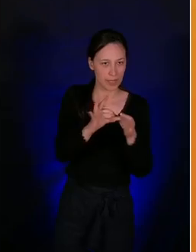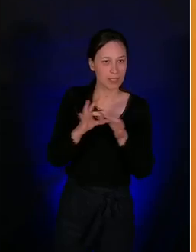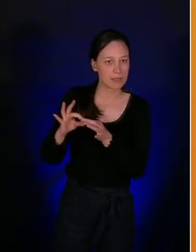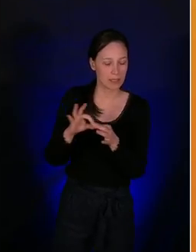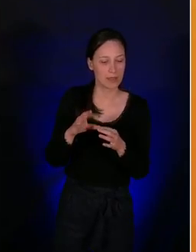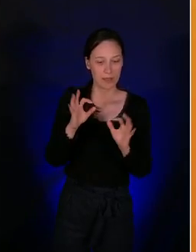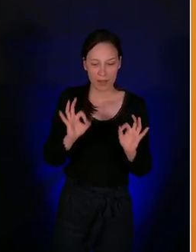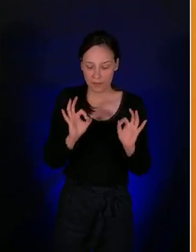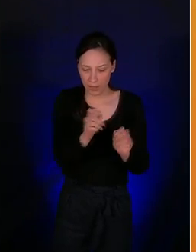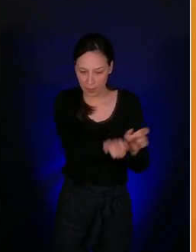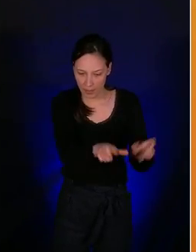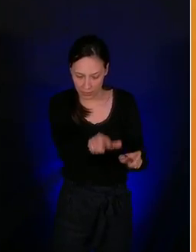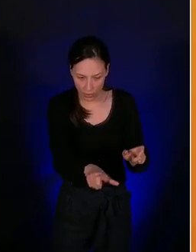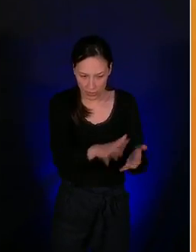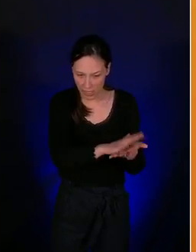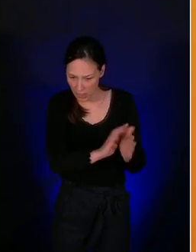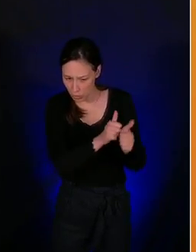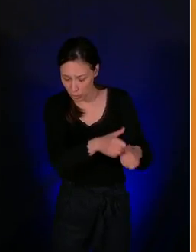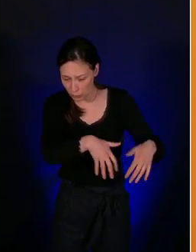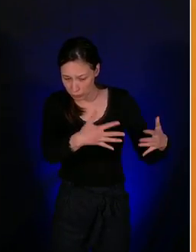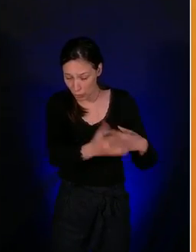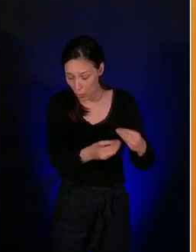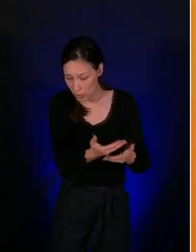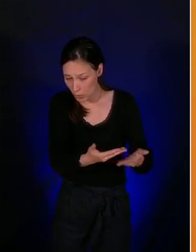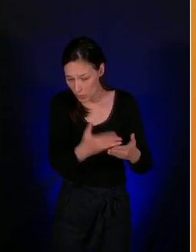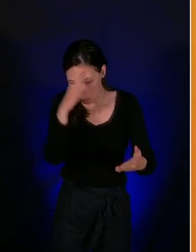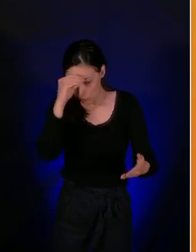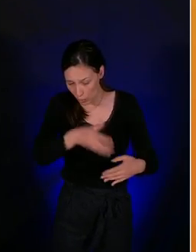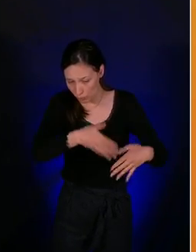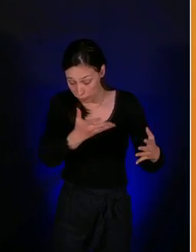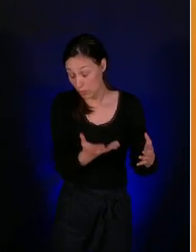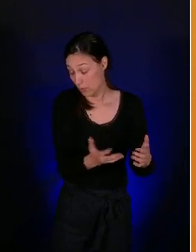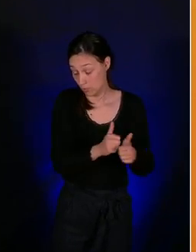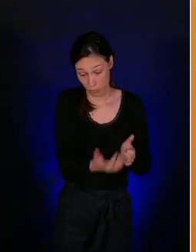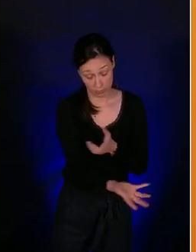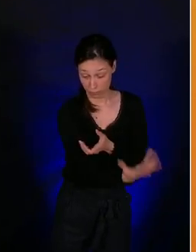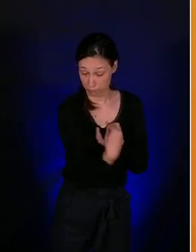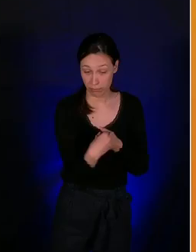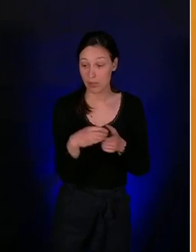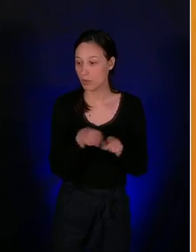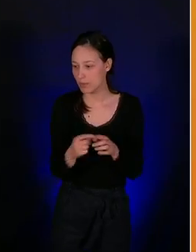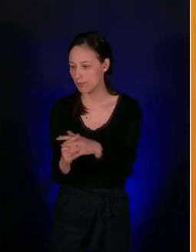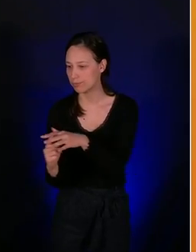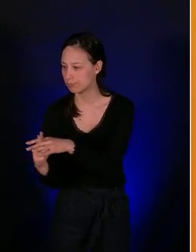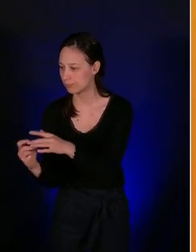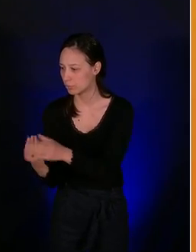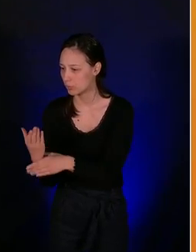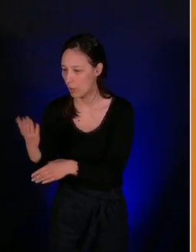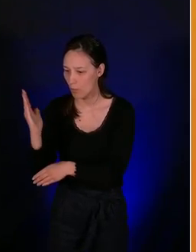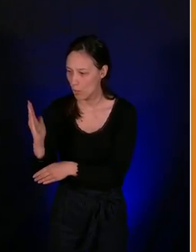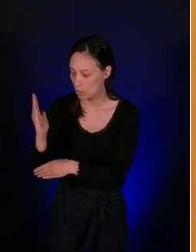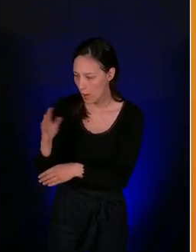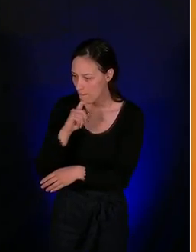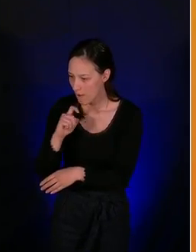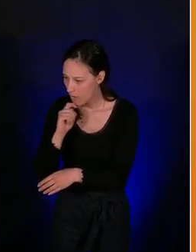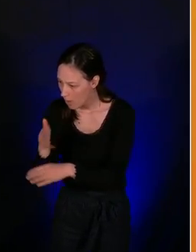quel que soit leur âge ou leur situation professionnelle, et bien entendu, en intégrant de nouveaux besoins non encore couverts. La